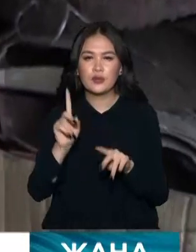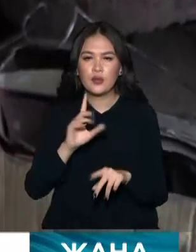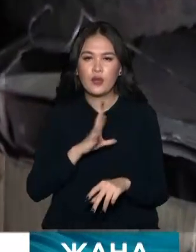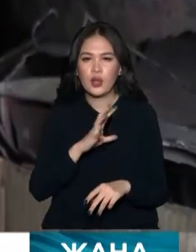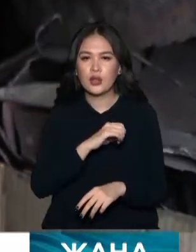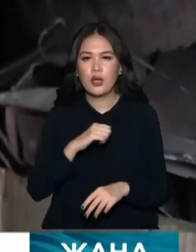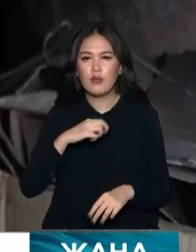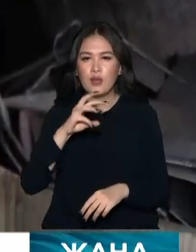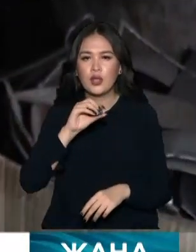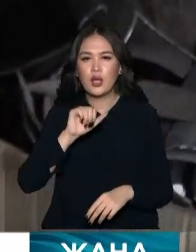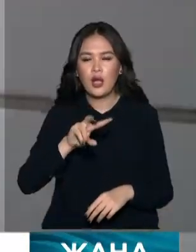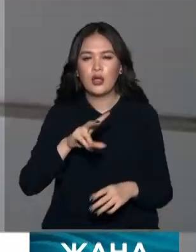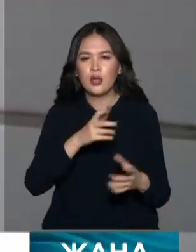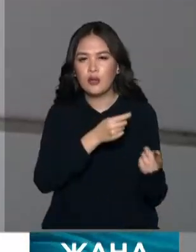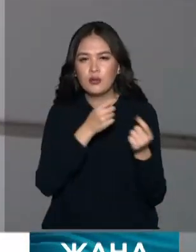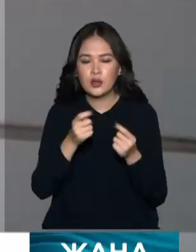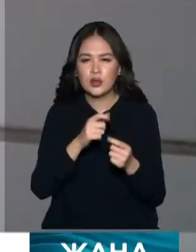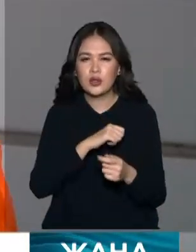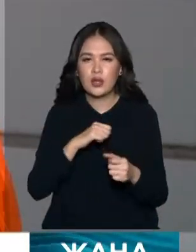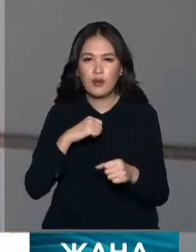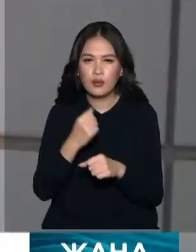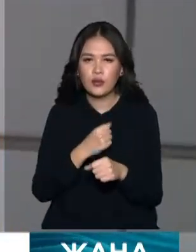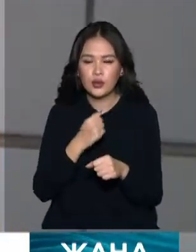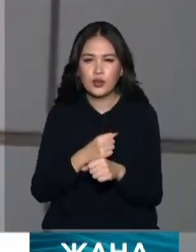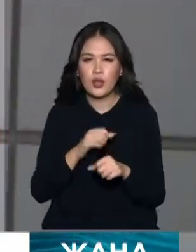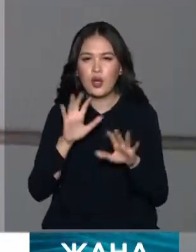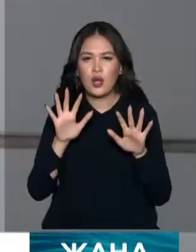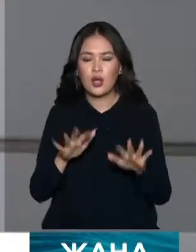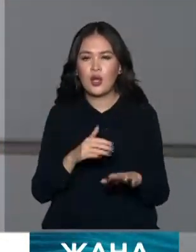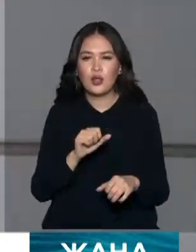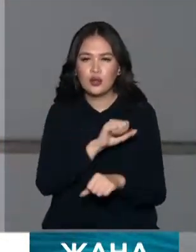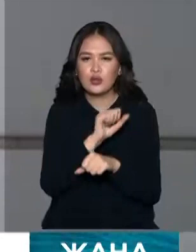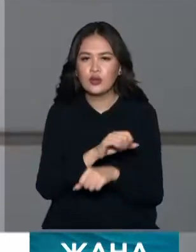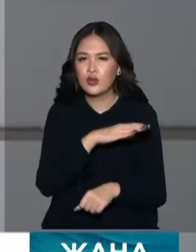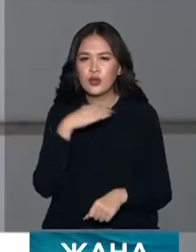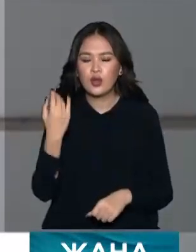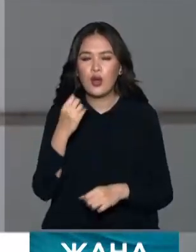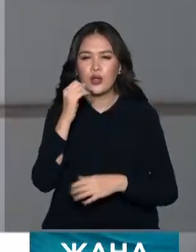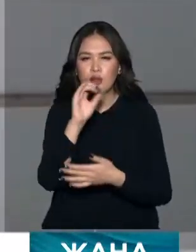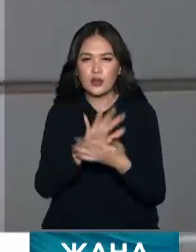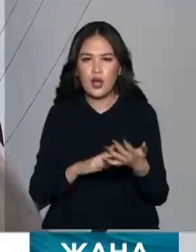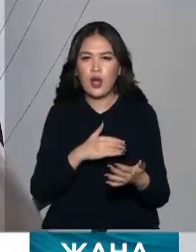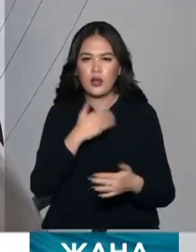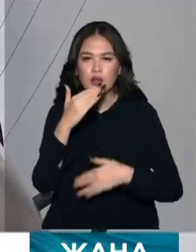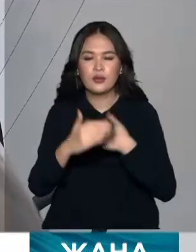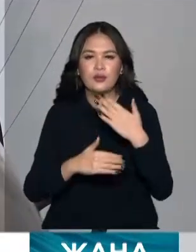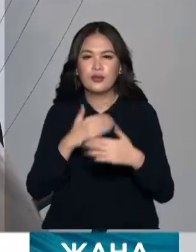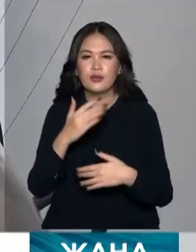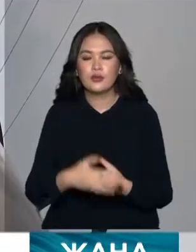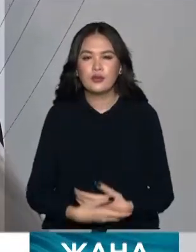өзі металл базасынан бар балады. Ол бір орында істе тоқтап қалмақ емес. Ісін әрі қарай дамытқысы келеді.